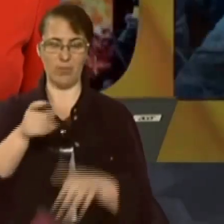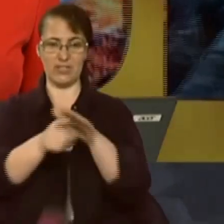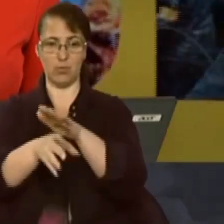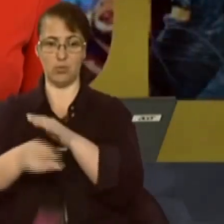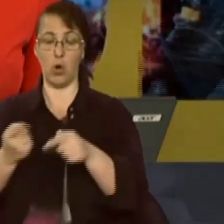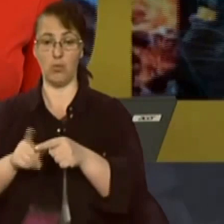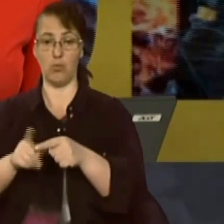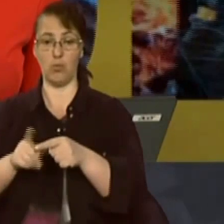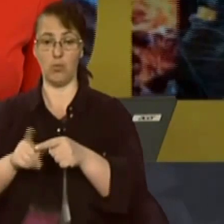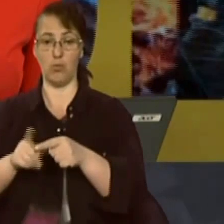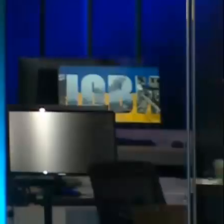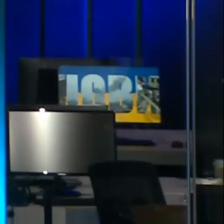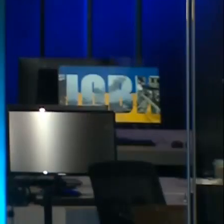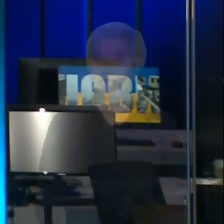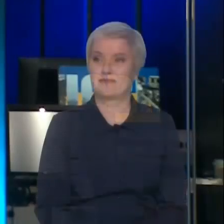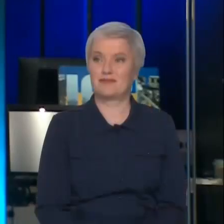лише 600 кілометрів.